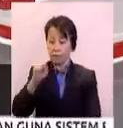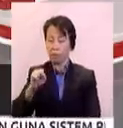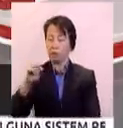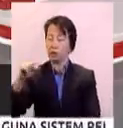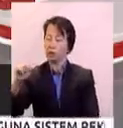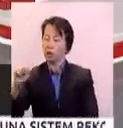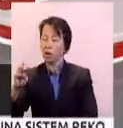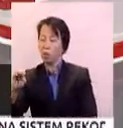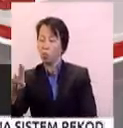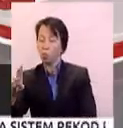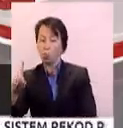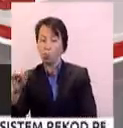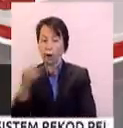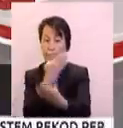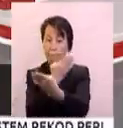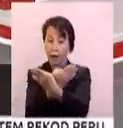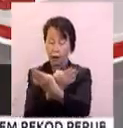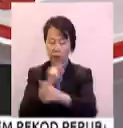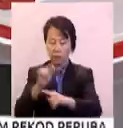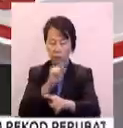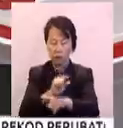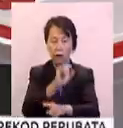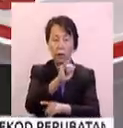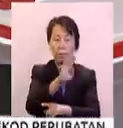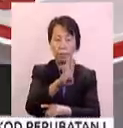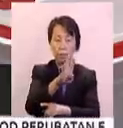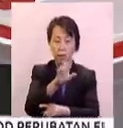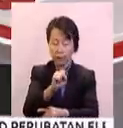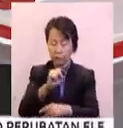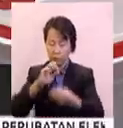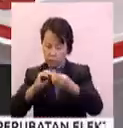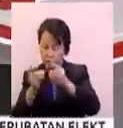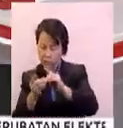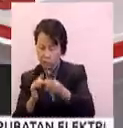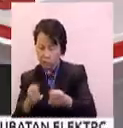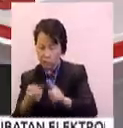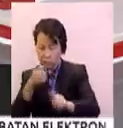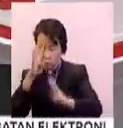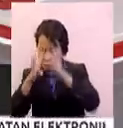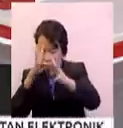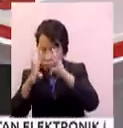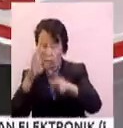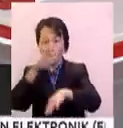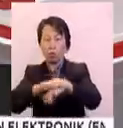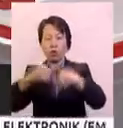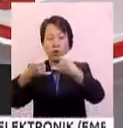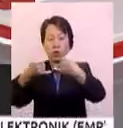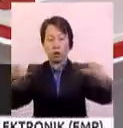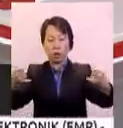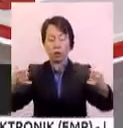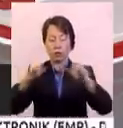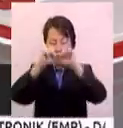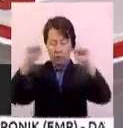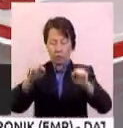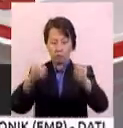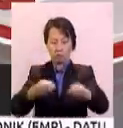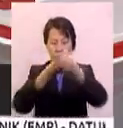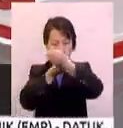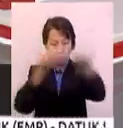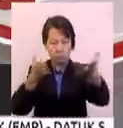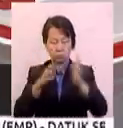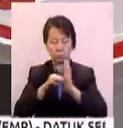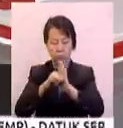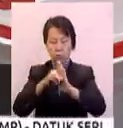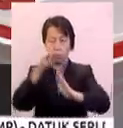di Banting berkata, penggunaan IBS digital yang terdiri daripada reka bentuk dalam talian iaitu sistem informasi